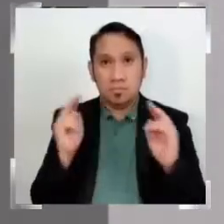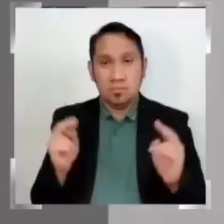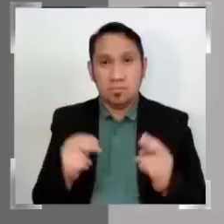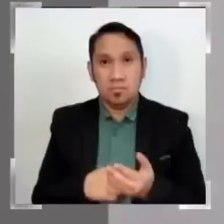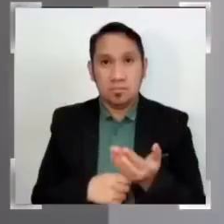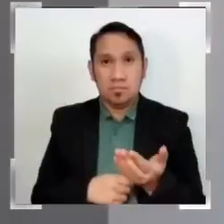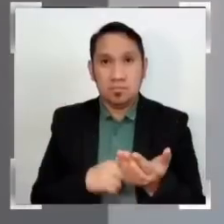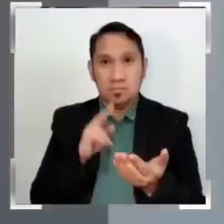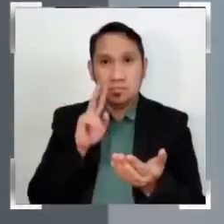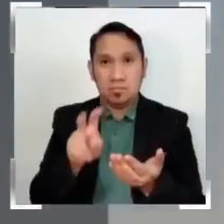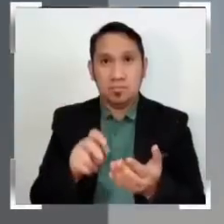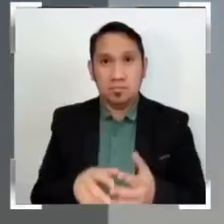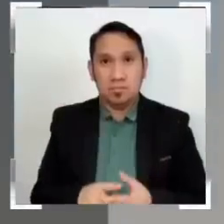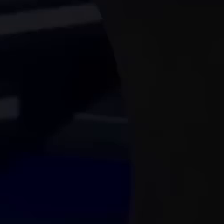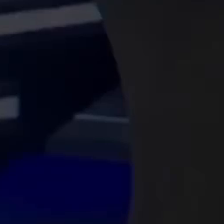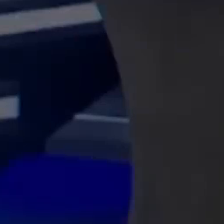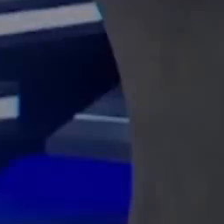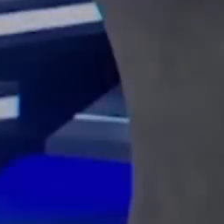inyong saksi.